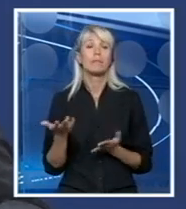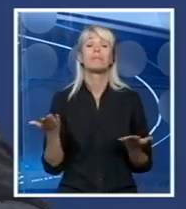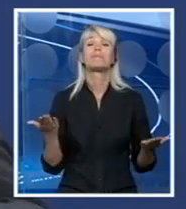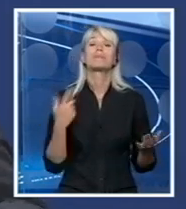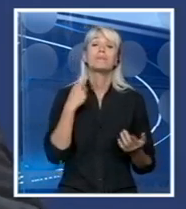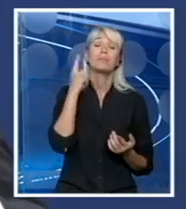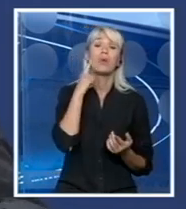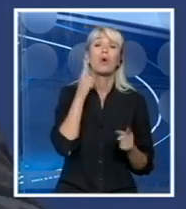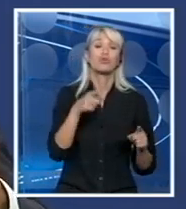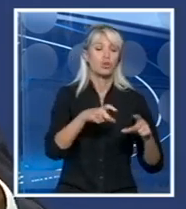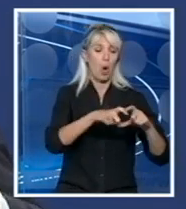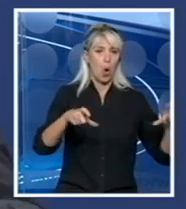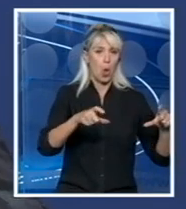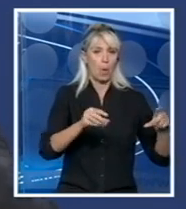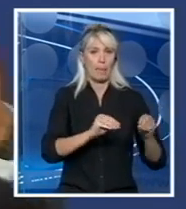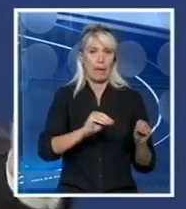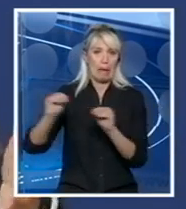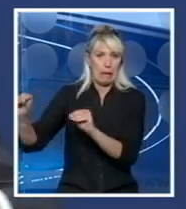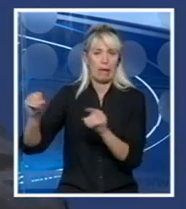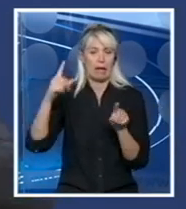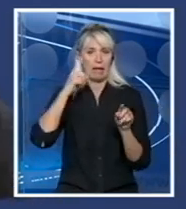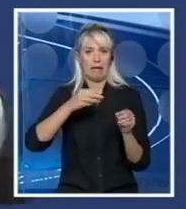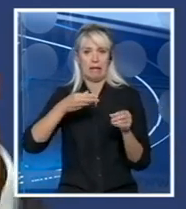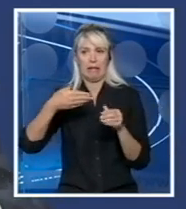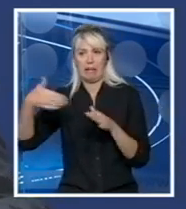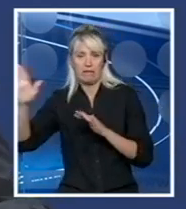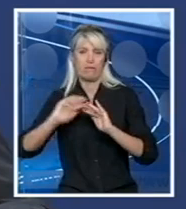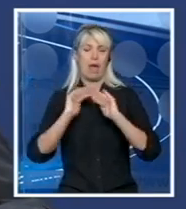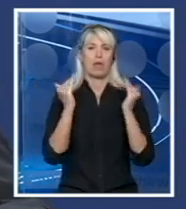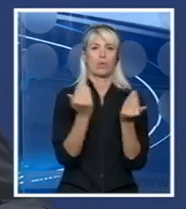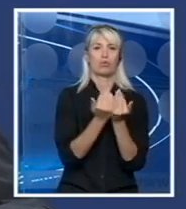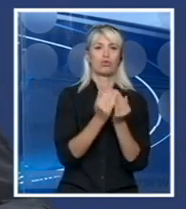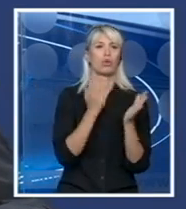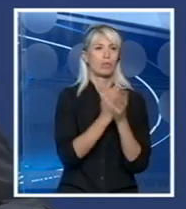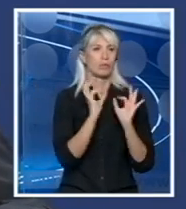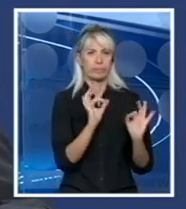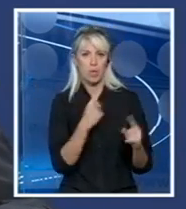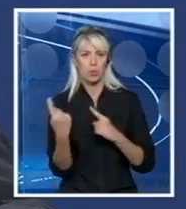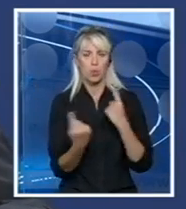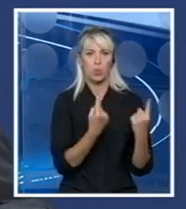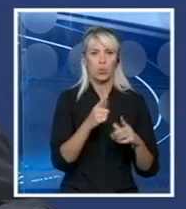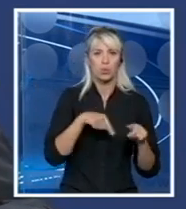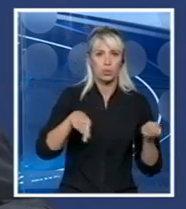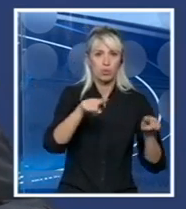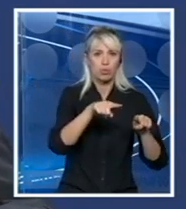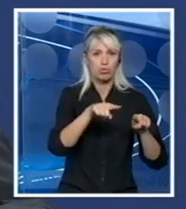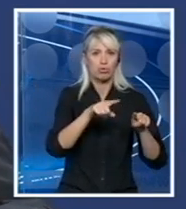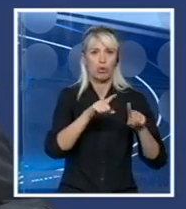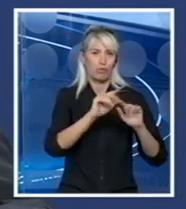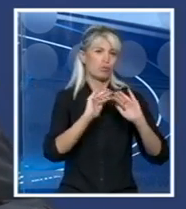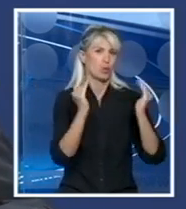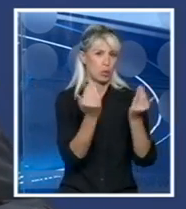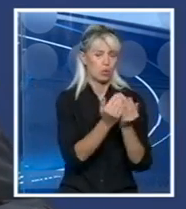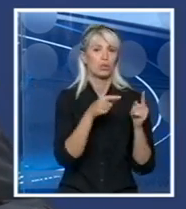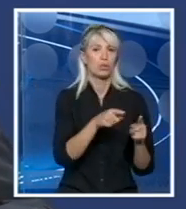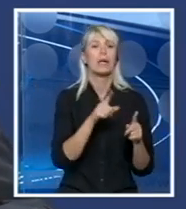naravno, izmeštanjem klupa, stolice, učionica, stvaranjem onog idealnog prostora za život i rad dece u ustanovi zatvorenom prostoru.